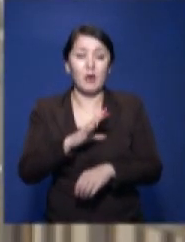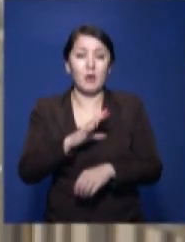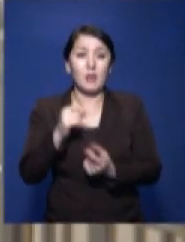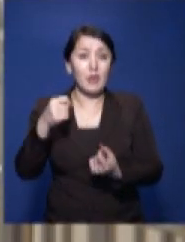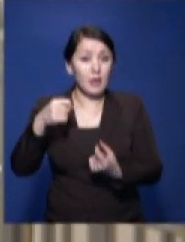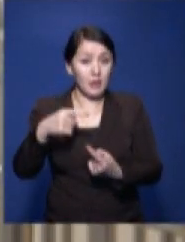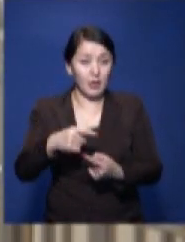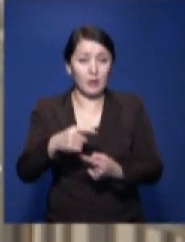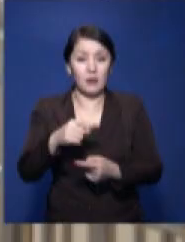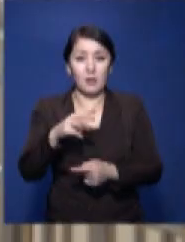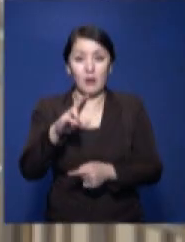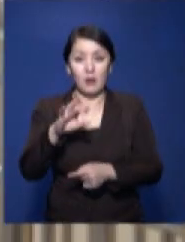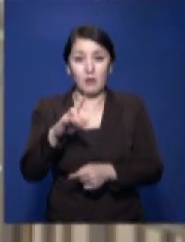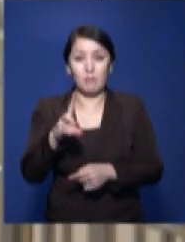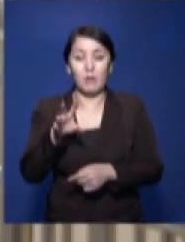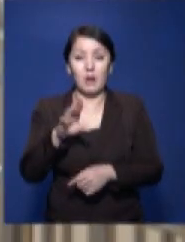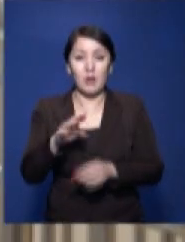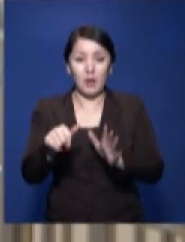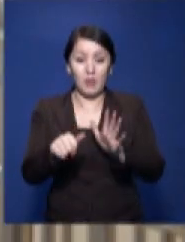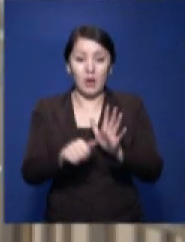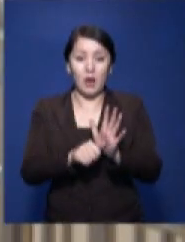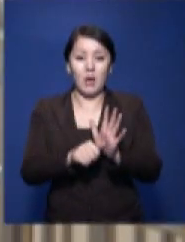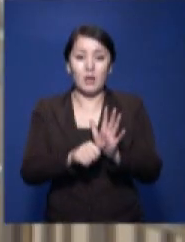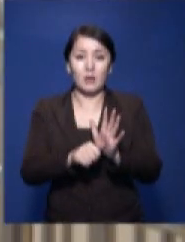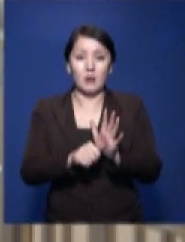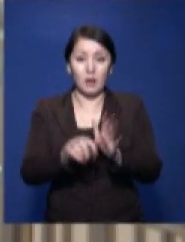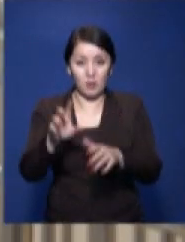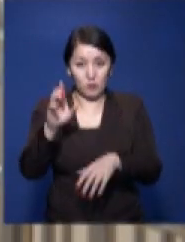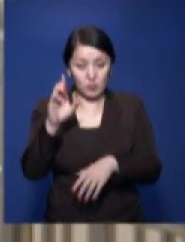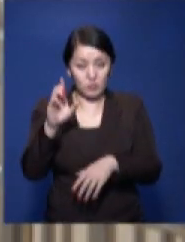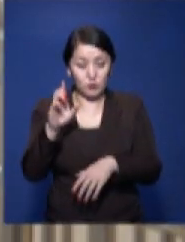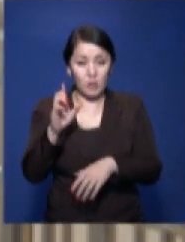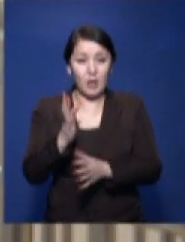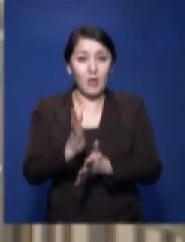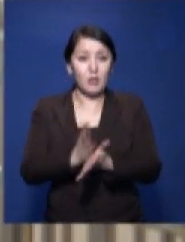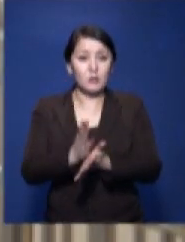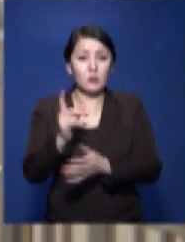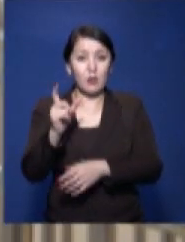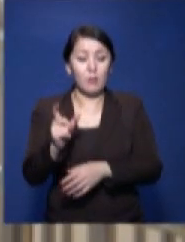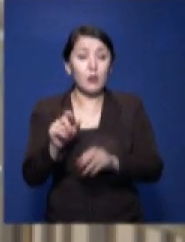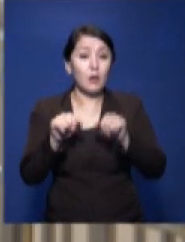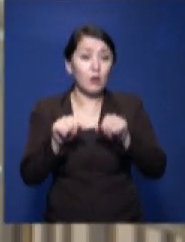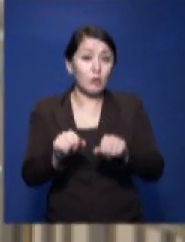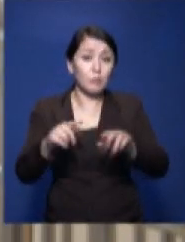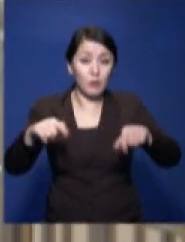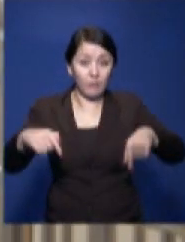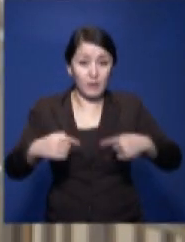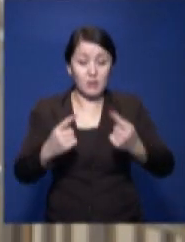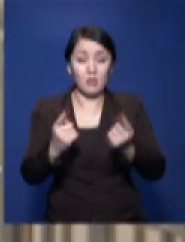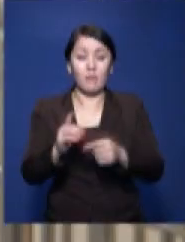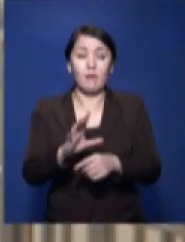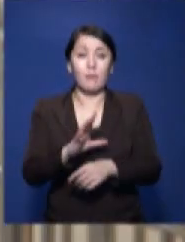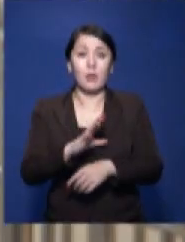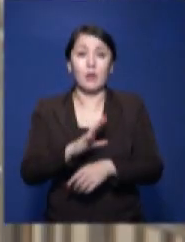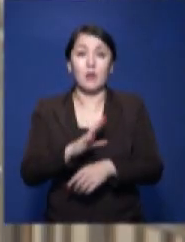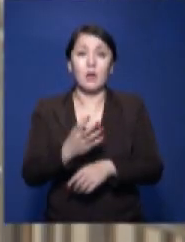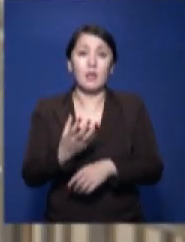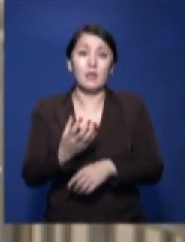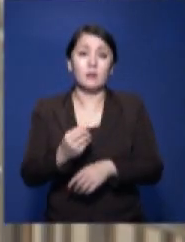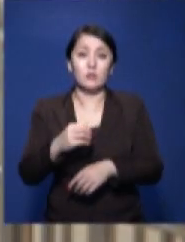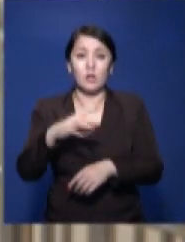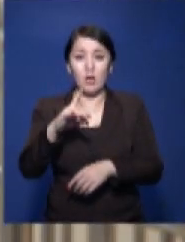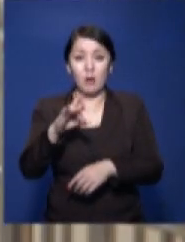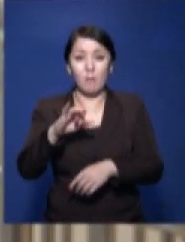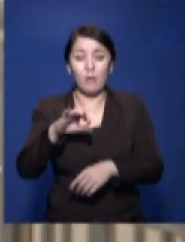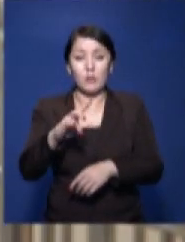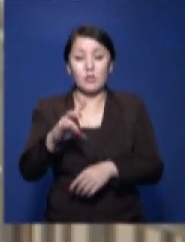Сәйкесінше Тимирязев ауданында 6 мемлекеттік қызметшінің құқықтары қалпына келтірілді. Және де Ғабит